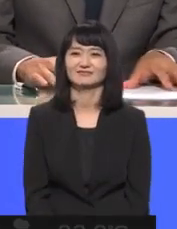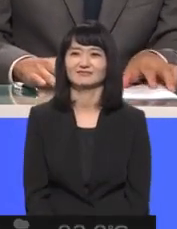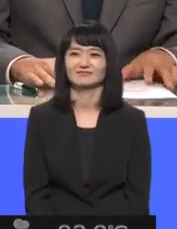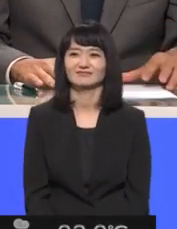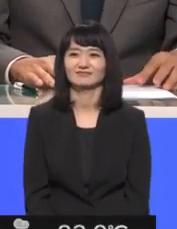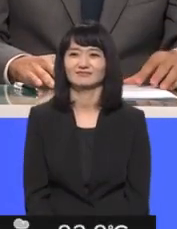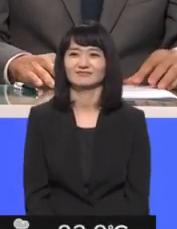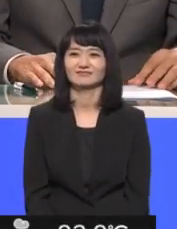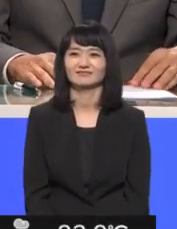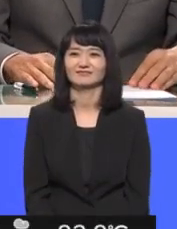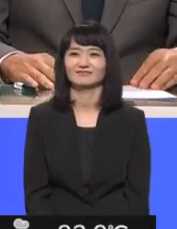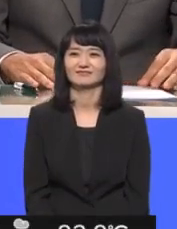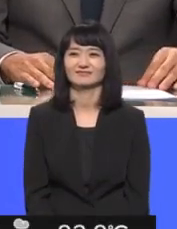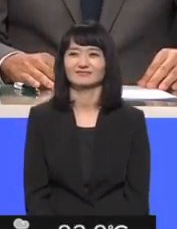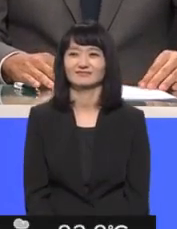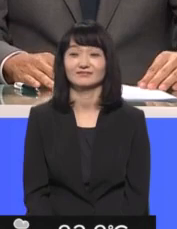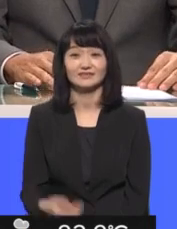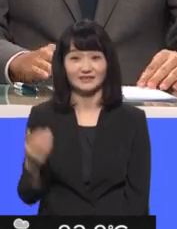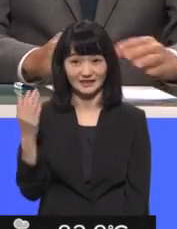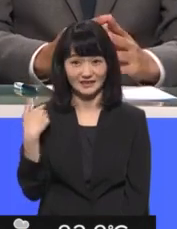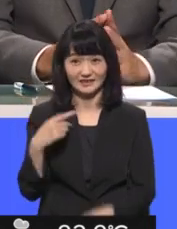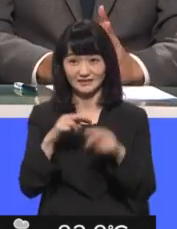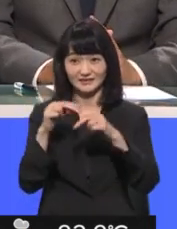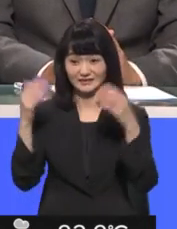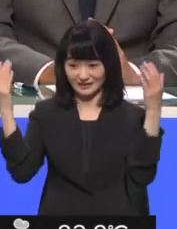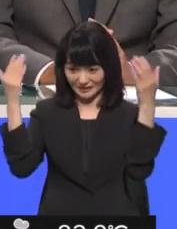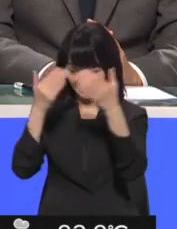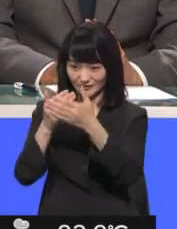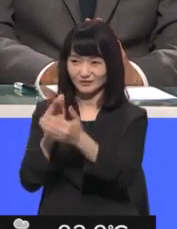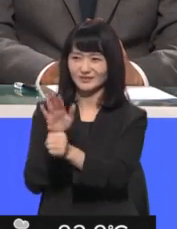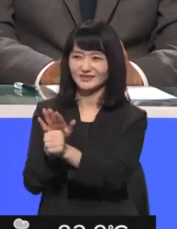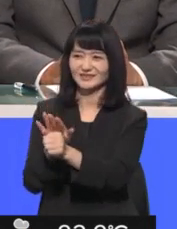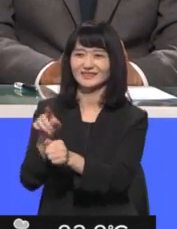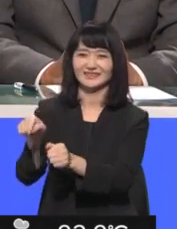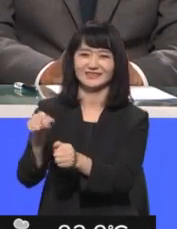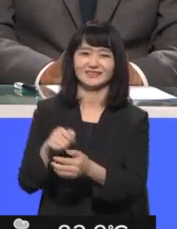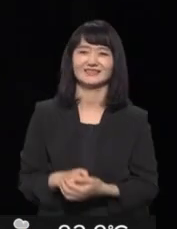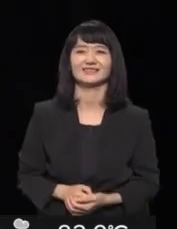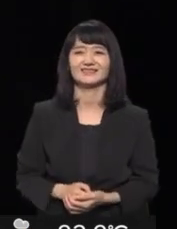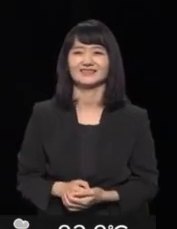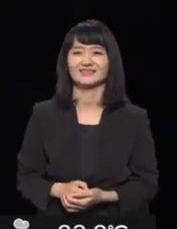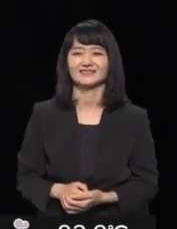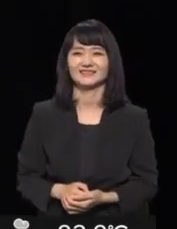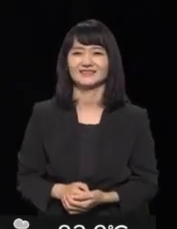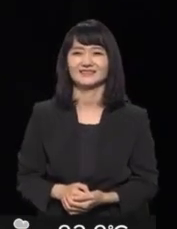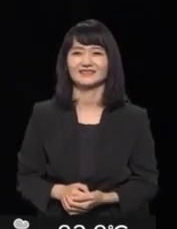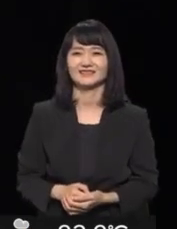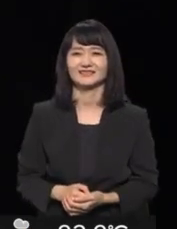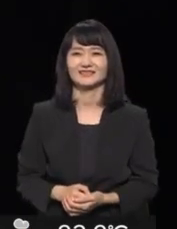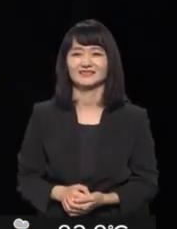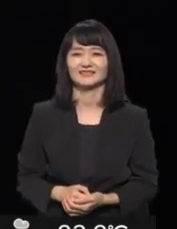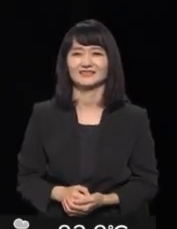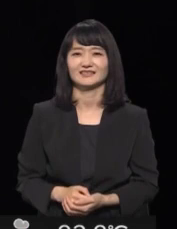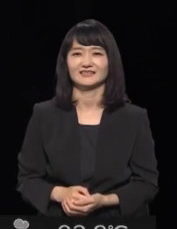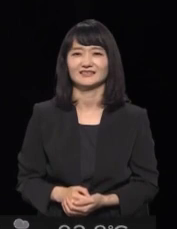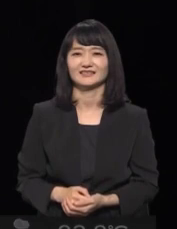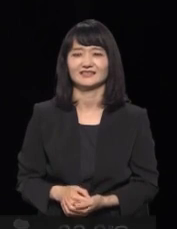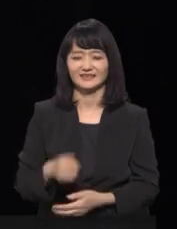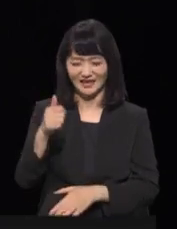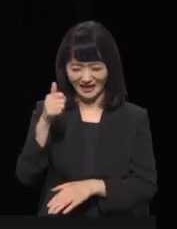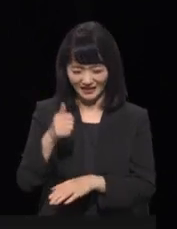분들 사랑합니다. 네. 아까 나도 나이트 편 들어줬잖아요. 그거는 소주 한 잔을 나중에 썰전 나이트에서 제가 드리도록 하겠습니다. 썰전 라이브 직원이기 때문에.